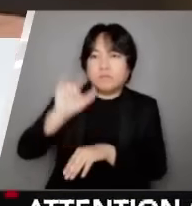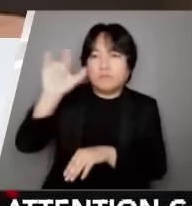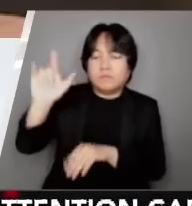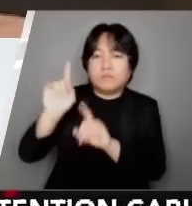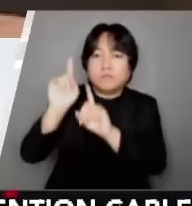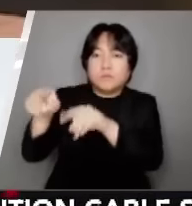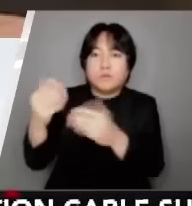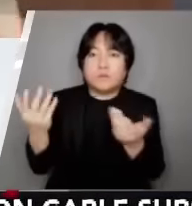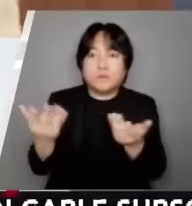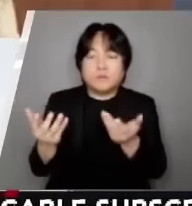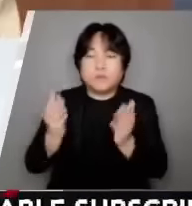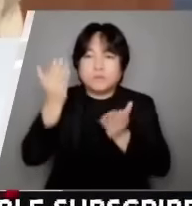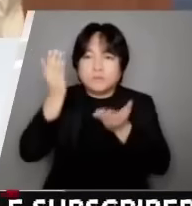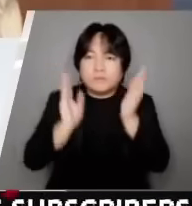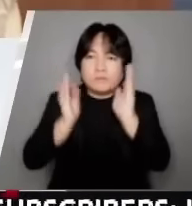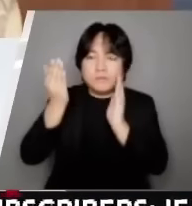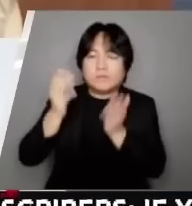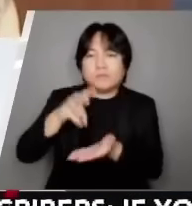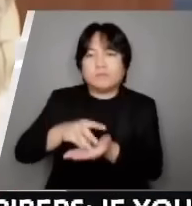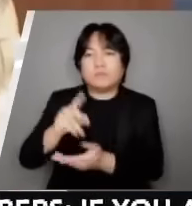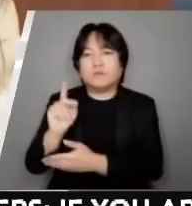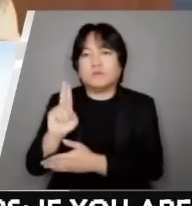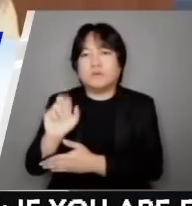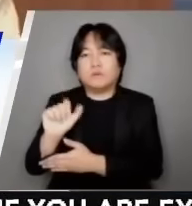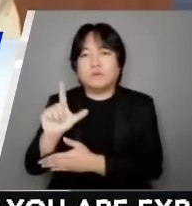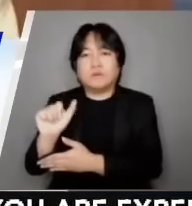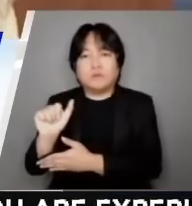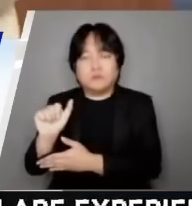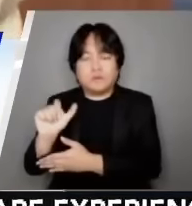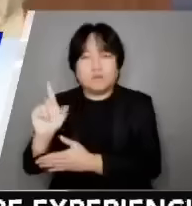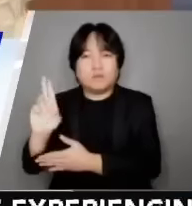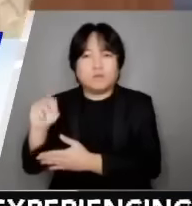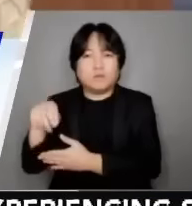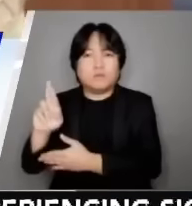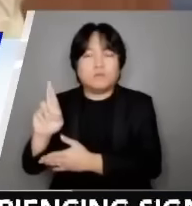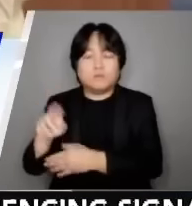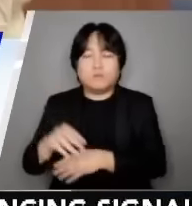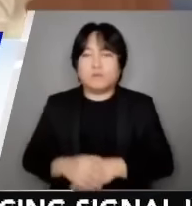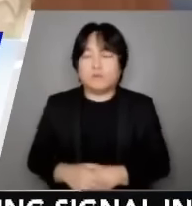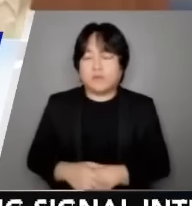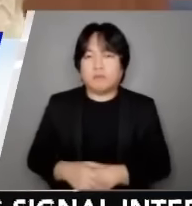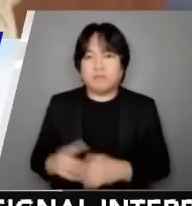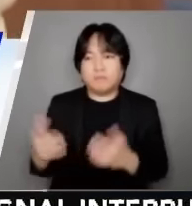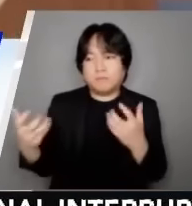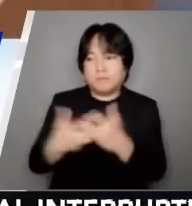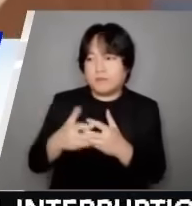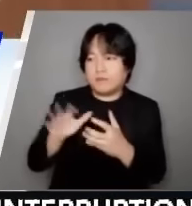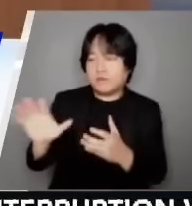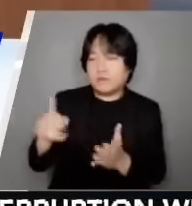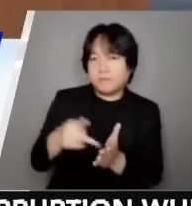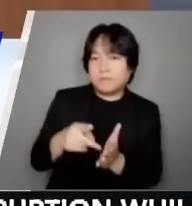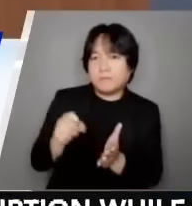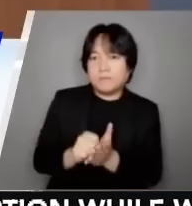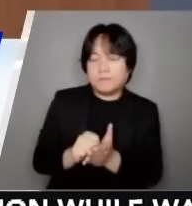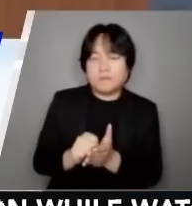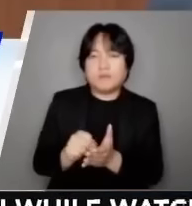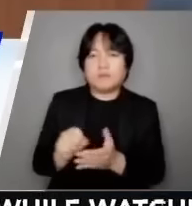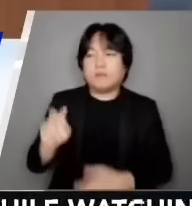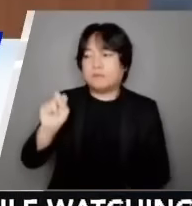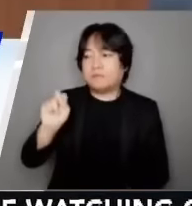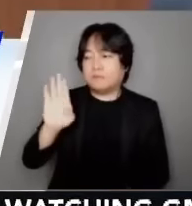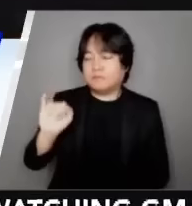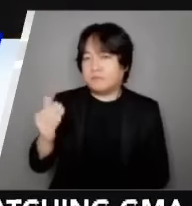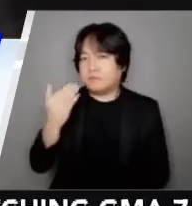Philippine passport Maraming salamat sa NBI sa impormasyong ito Patuloy ang pag truck nila kay